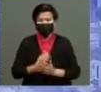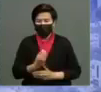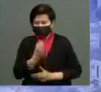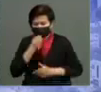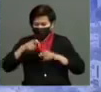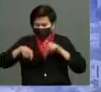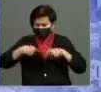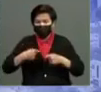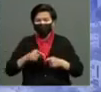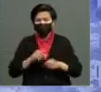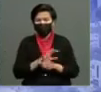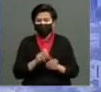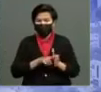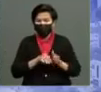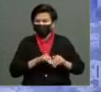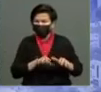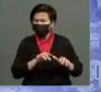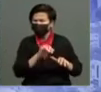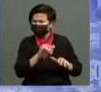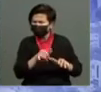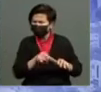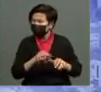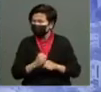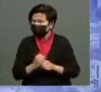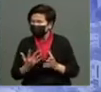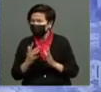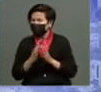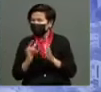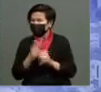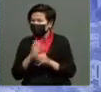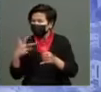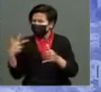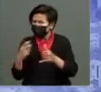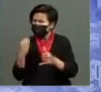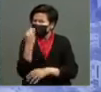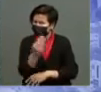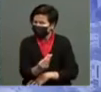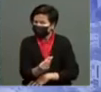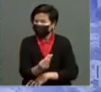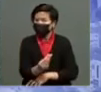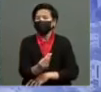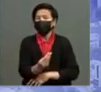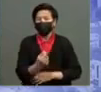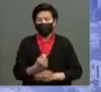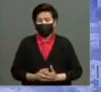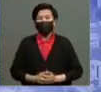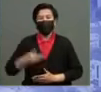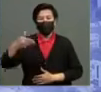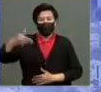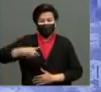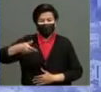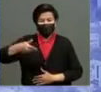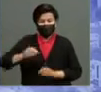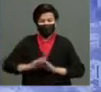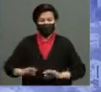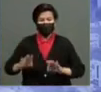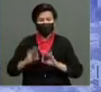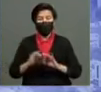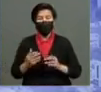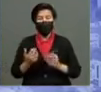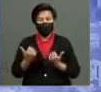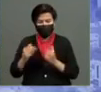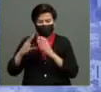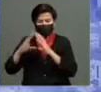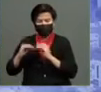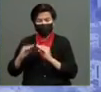มีโอกาสที่จะติดต่อได้เนี่ยเพราะฉะนั้นตรงนี้ก็ขอเหมือนกันว่าน่าจะให้พิจารณาวันนี้ก็ได้บ